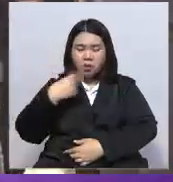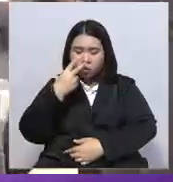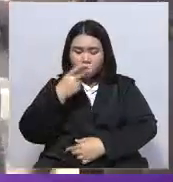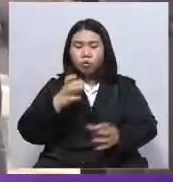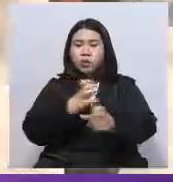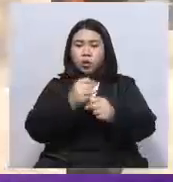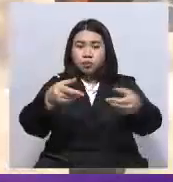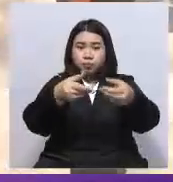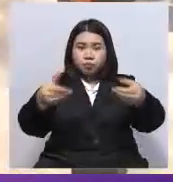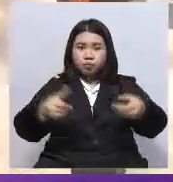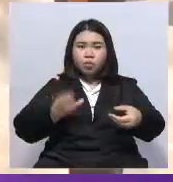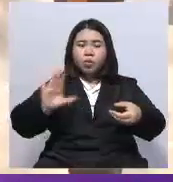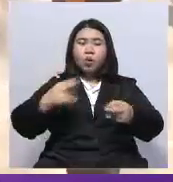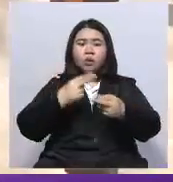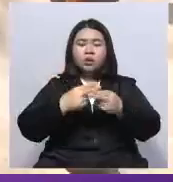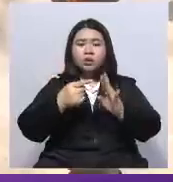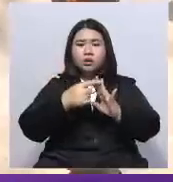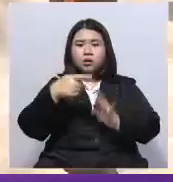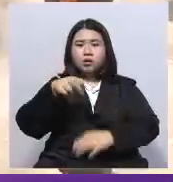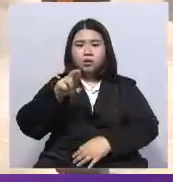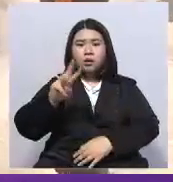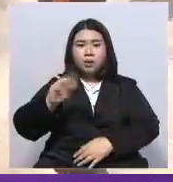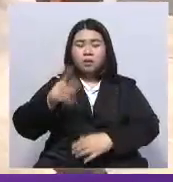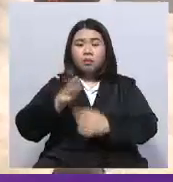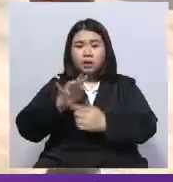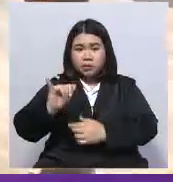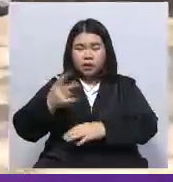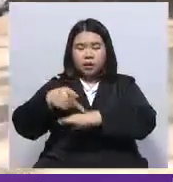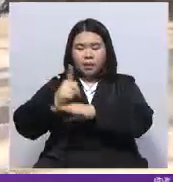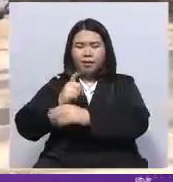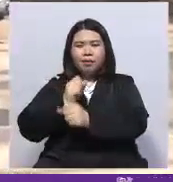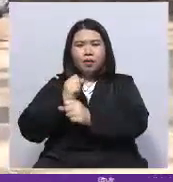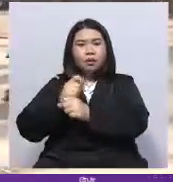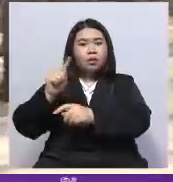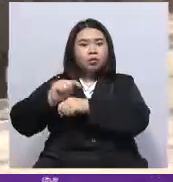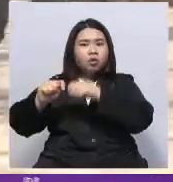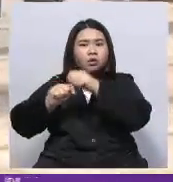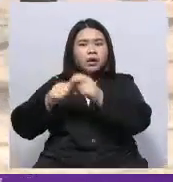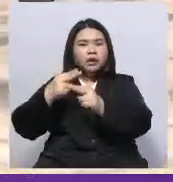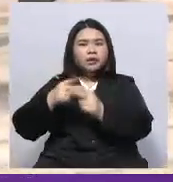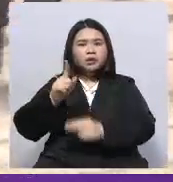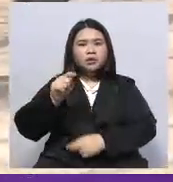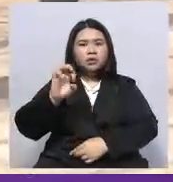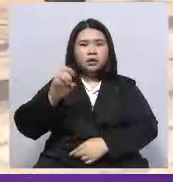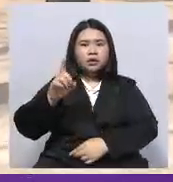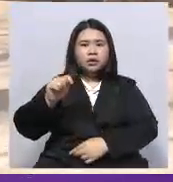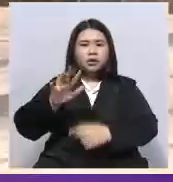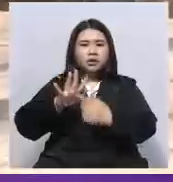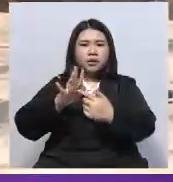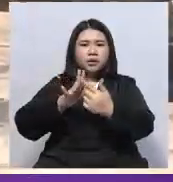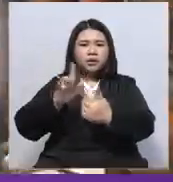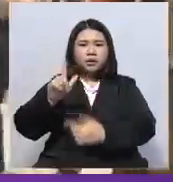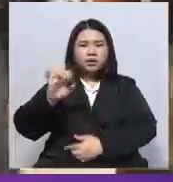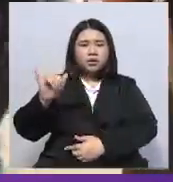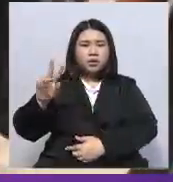รุปสำนวนคดีของนายเปรมชัยกนสูตรประธานบริหารและกรรมการบริษัทอิตาเลียนไทยดีเวลลอปเมนต์จำกัดมหาชนและพวก4ค